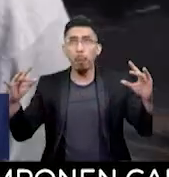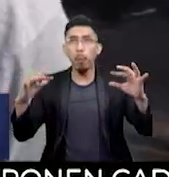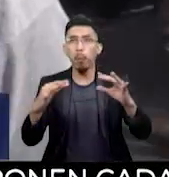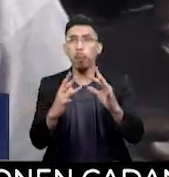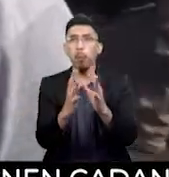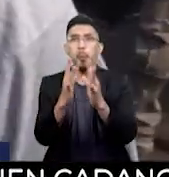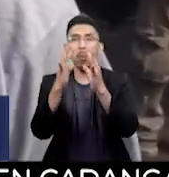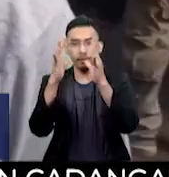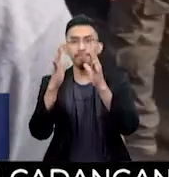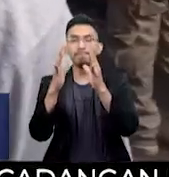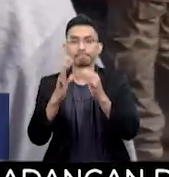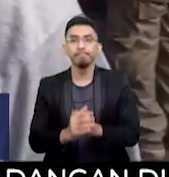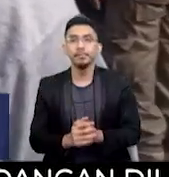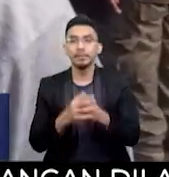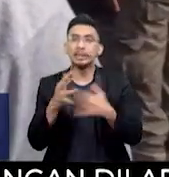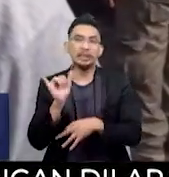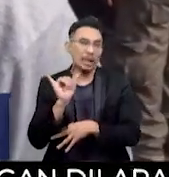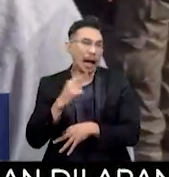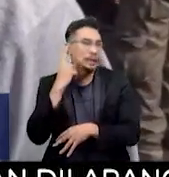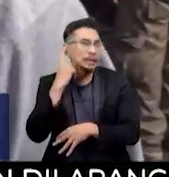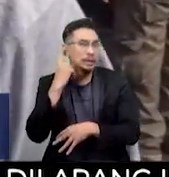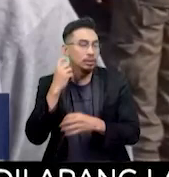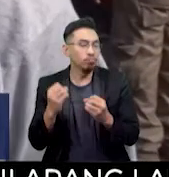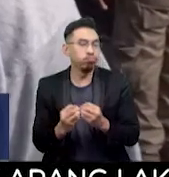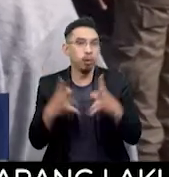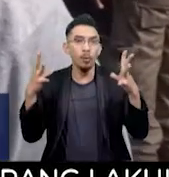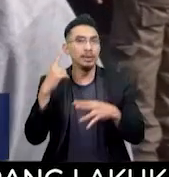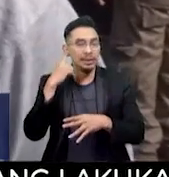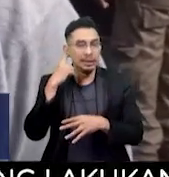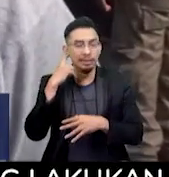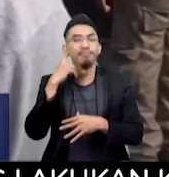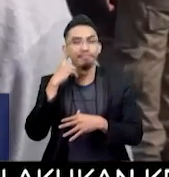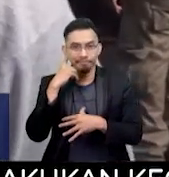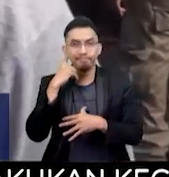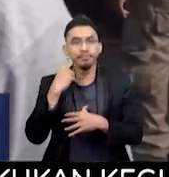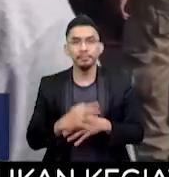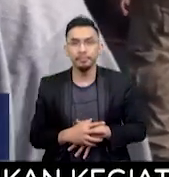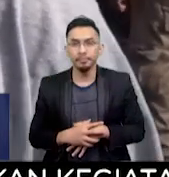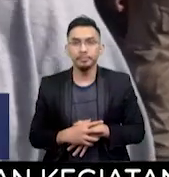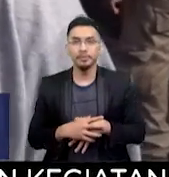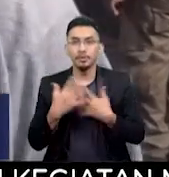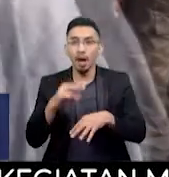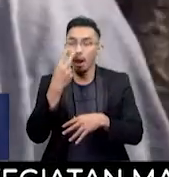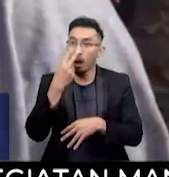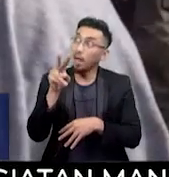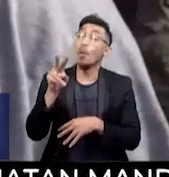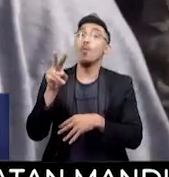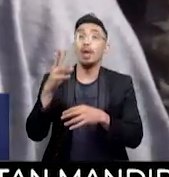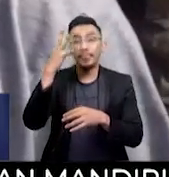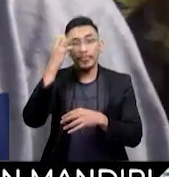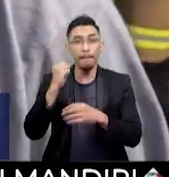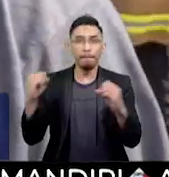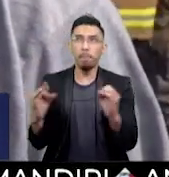Ya, ada suara ledakan. Terus tahu-tahu langsung asap melambung terjadi. Langsung